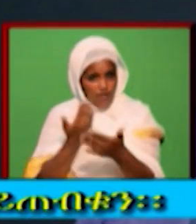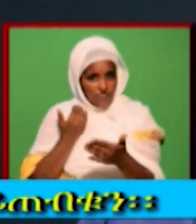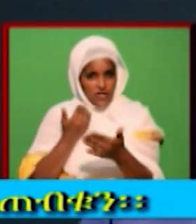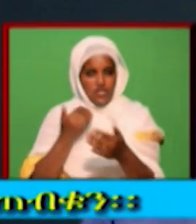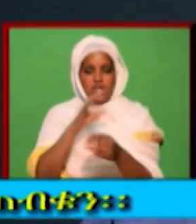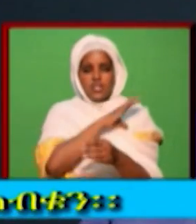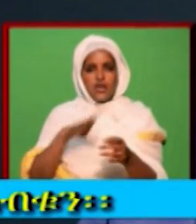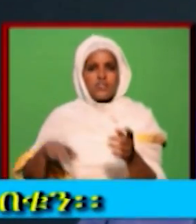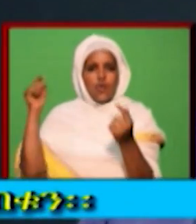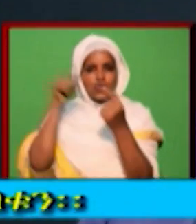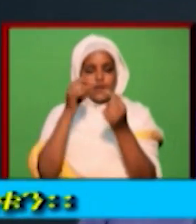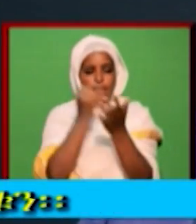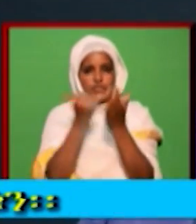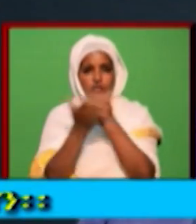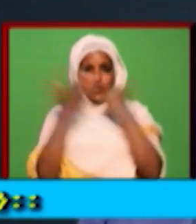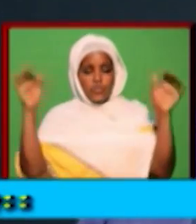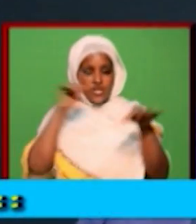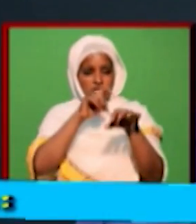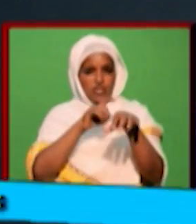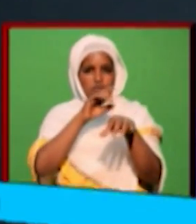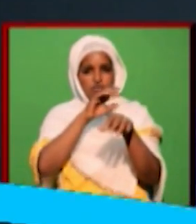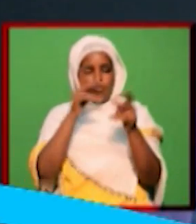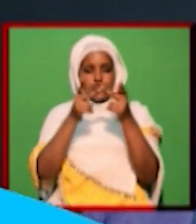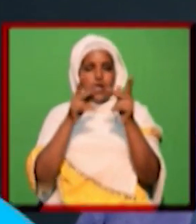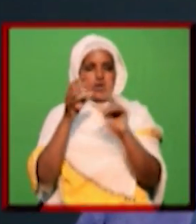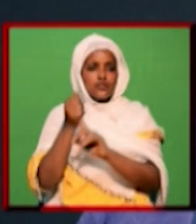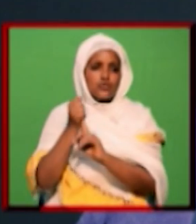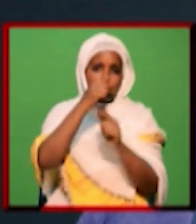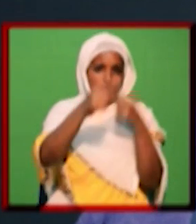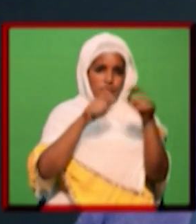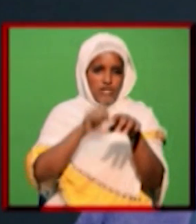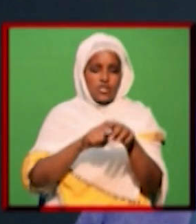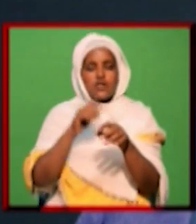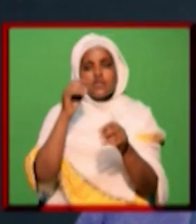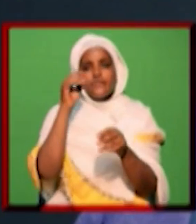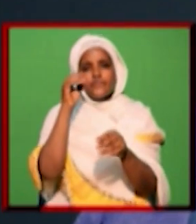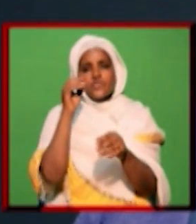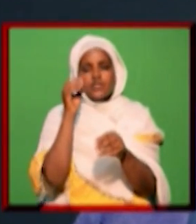ጌታ ወደሚሰቅሉበት ቦታ በሚወስዱት ጊዜ አዋልድ